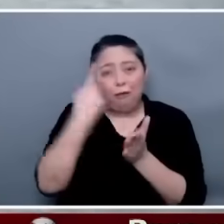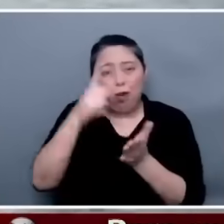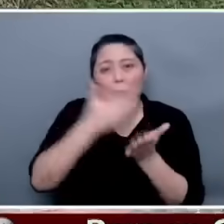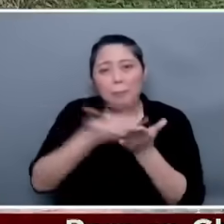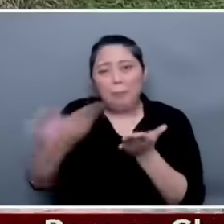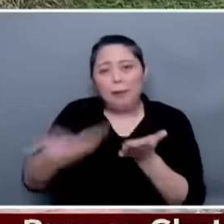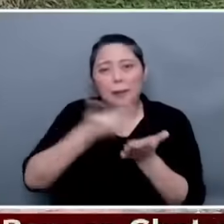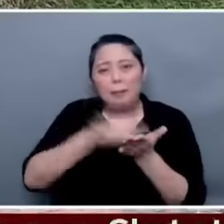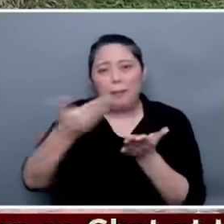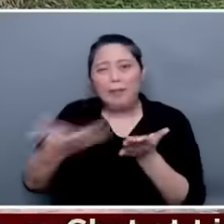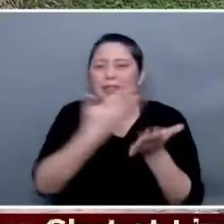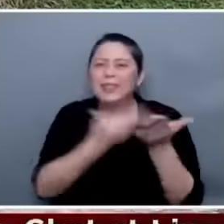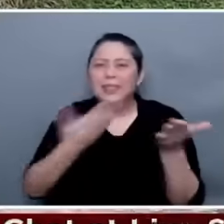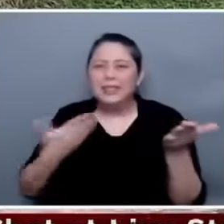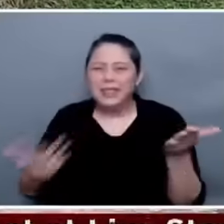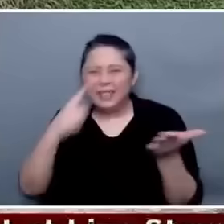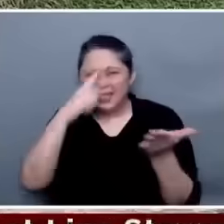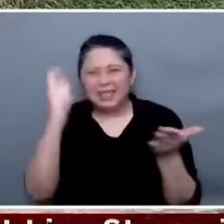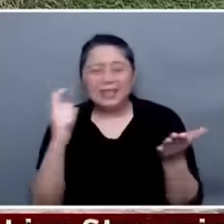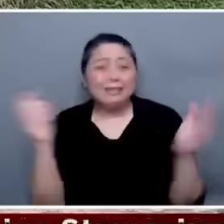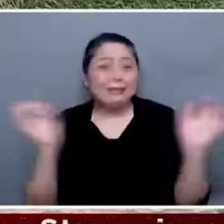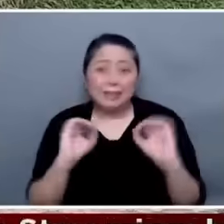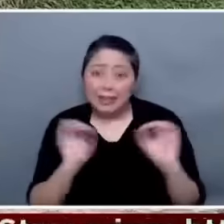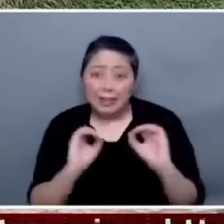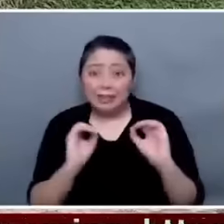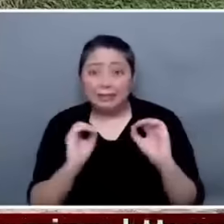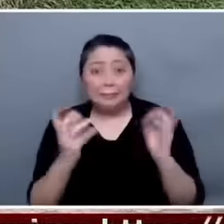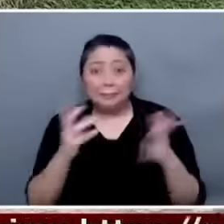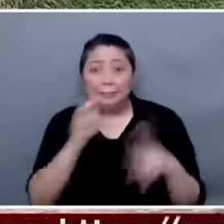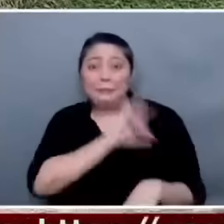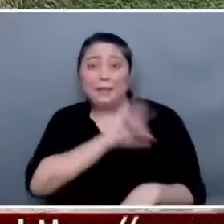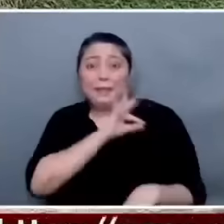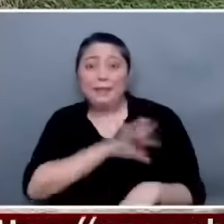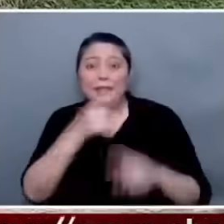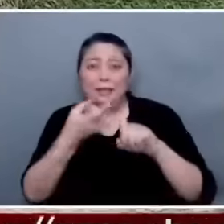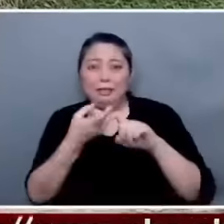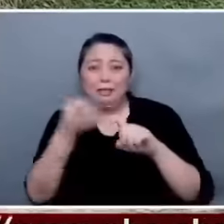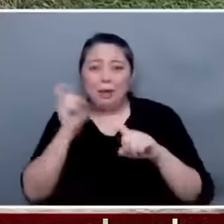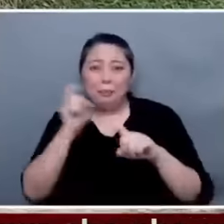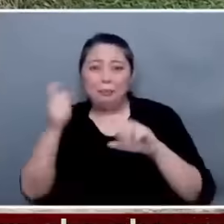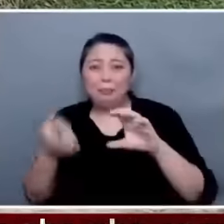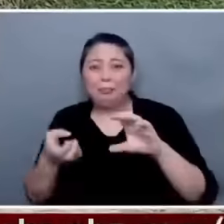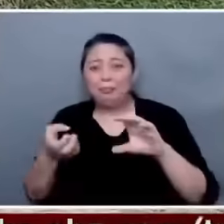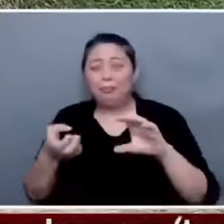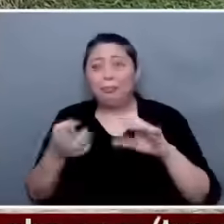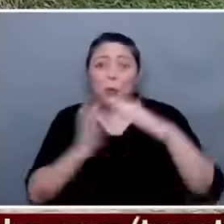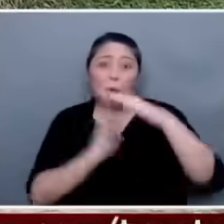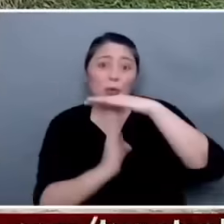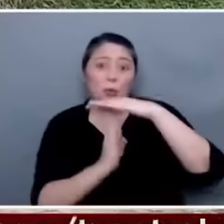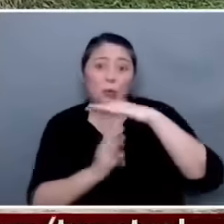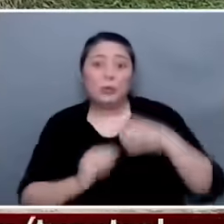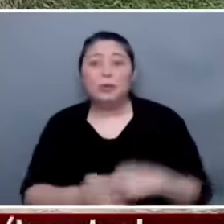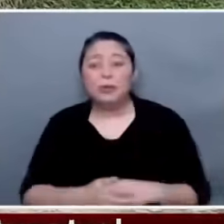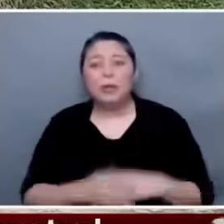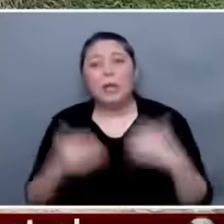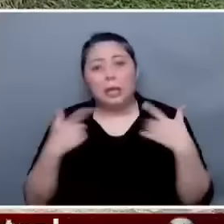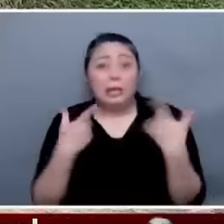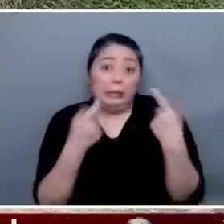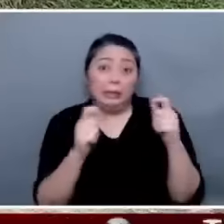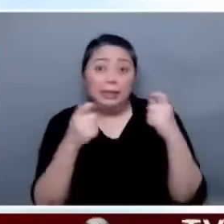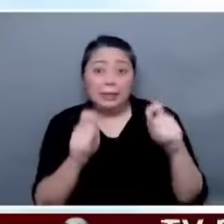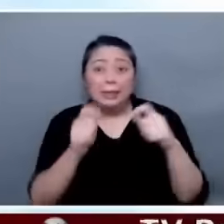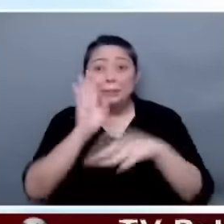sa amin. Nag-try din ako ng plantita. Meron din nabili sa akin ng